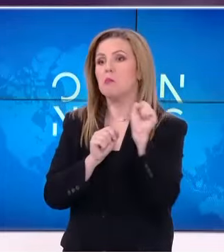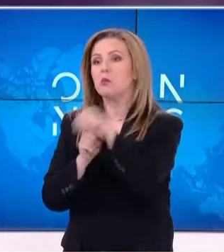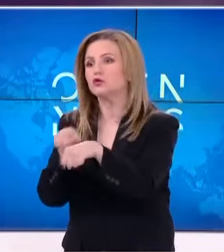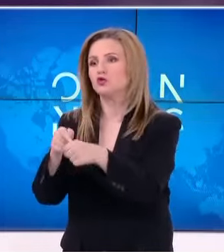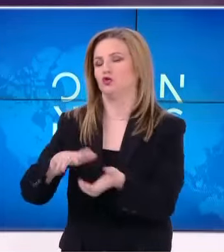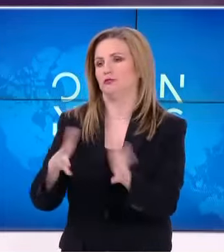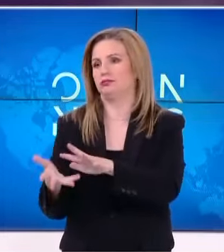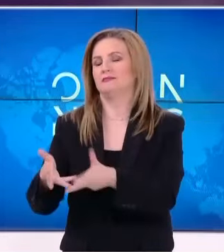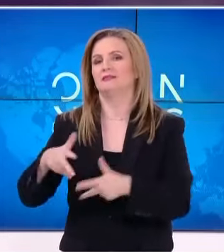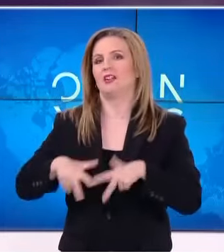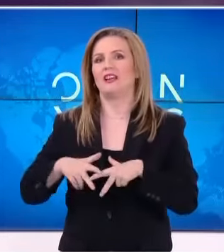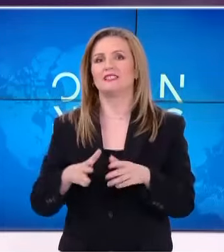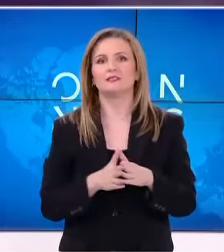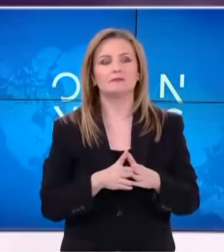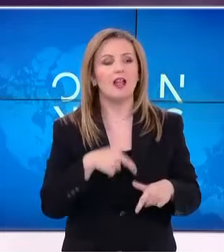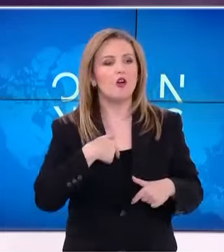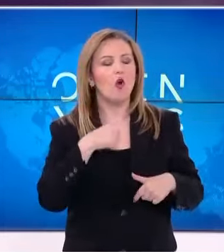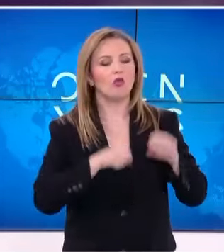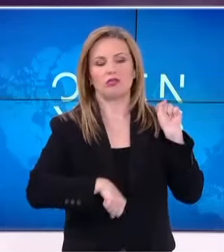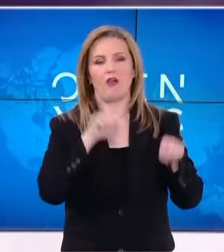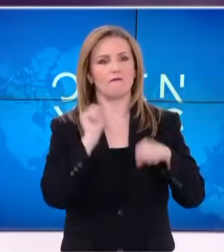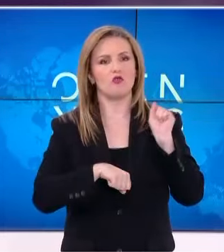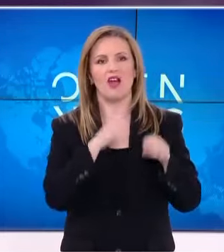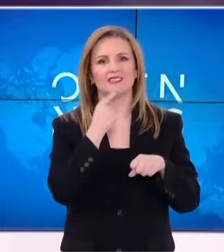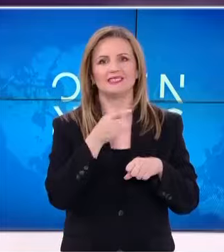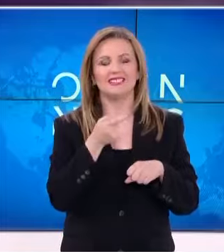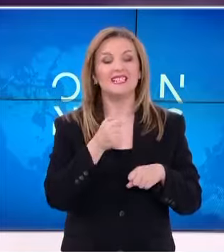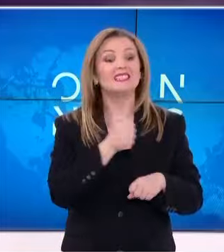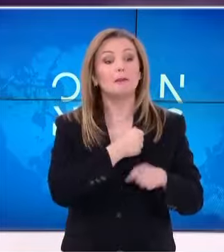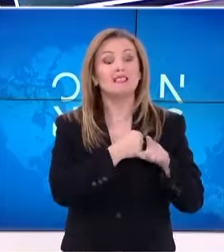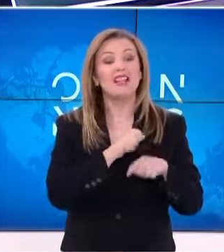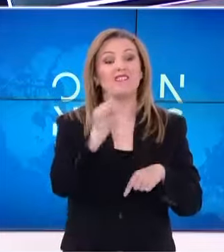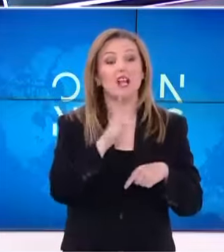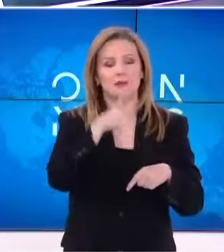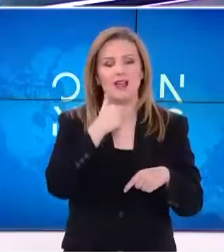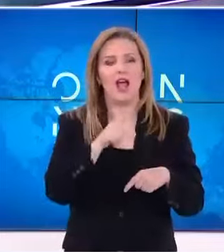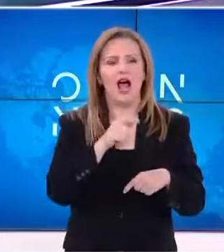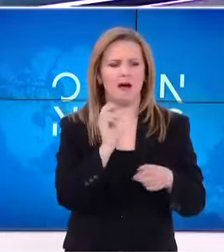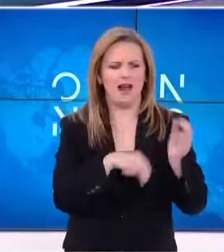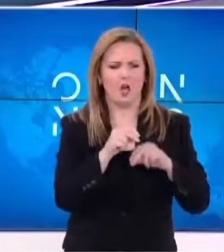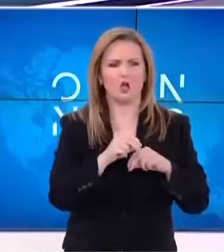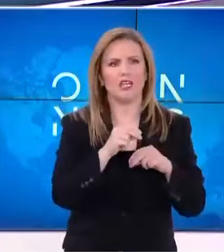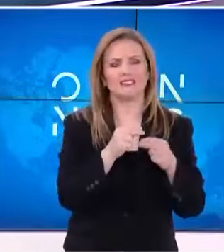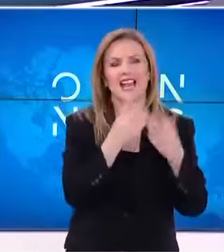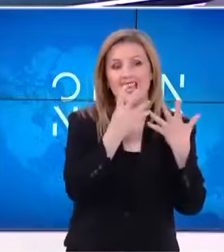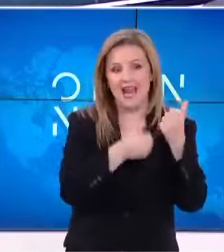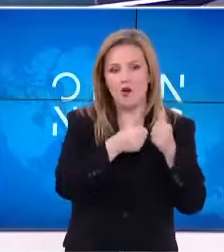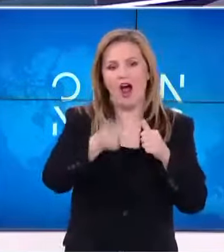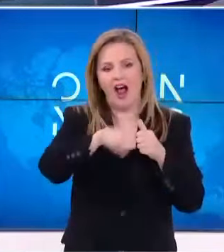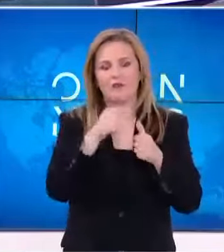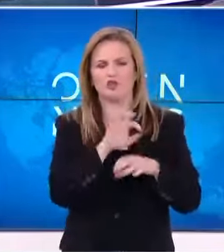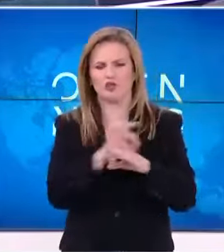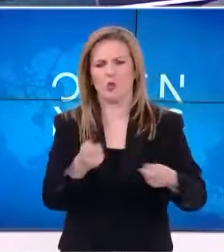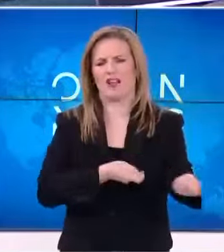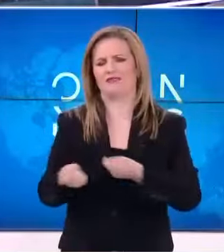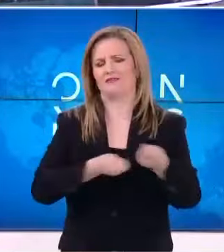θέλει ο κύριος μητσοτάκης να πιστεύουμε ότι ότι και να γίνει την κυριακή θα κυβερνάει τη δευτέρα θέλω να του πω θα κυβερνάει τη δετ να του